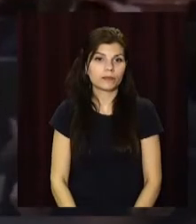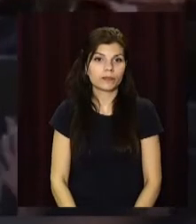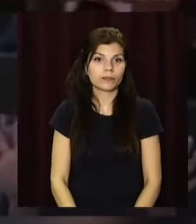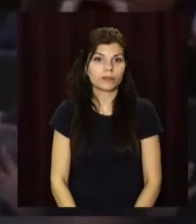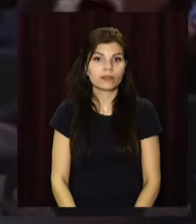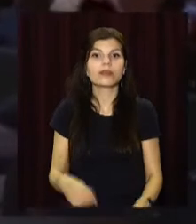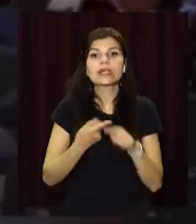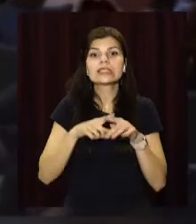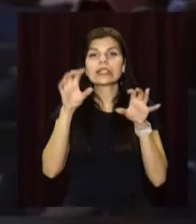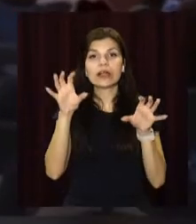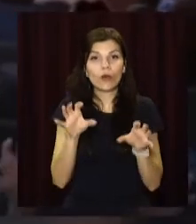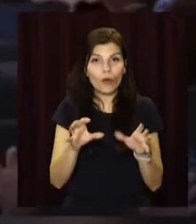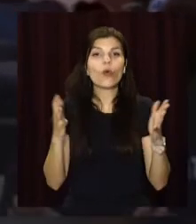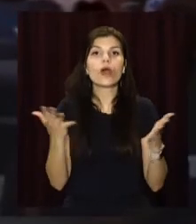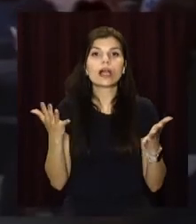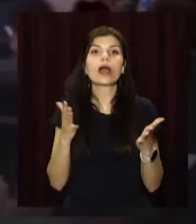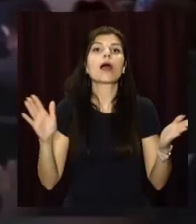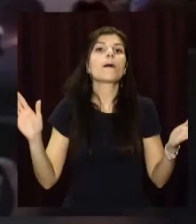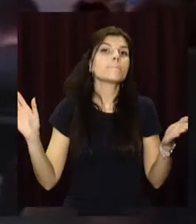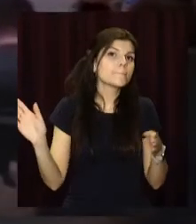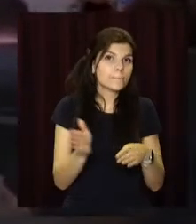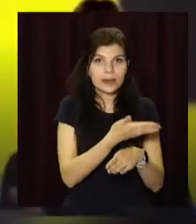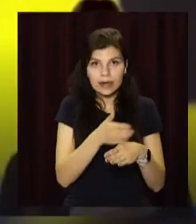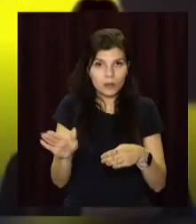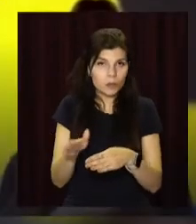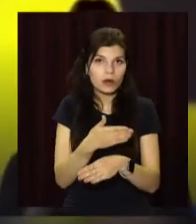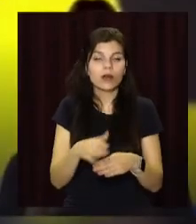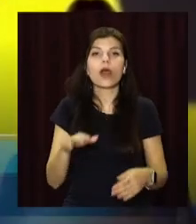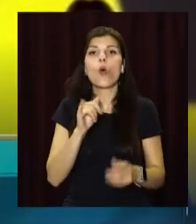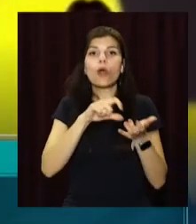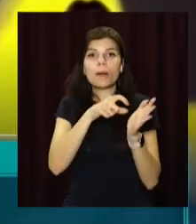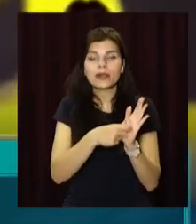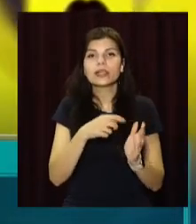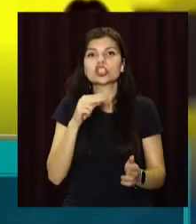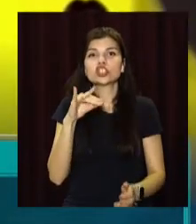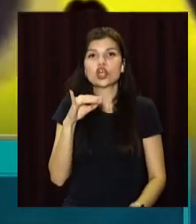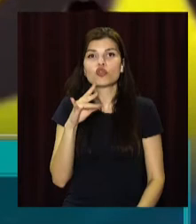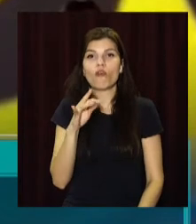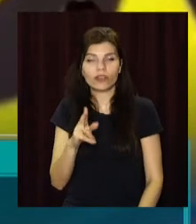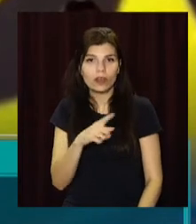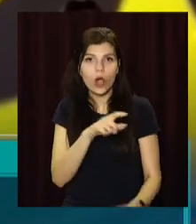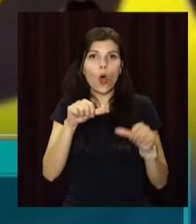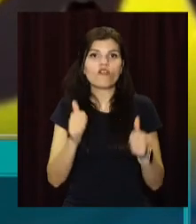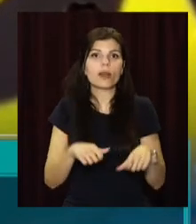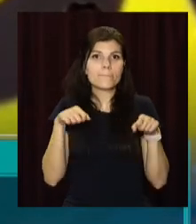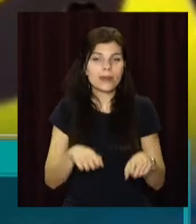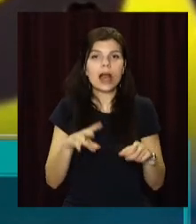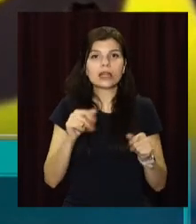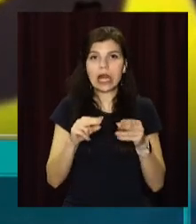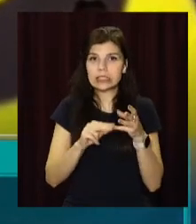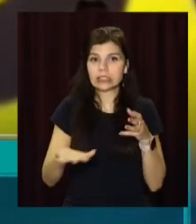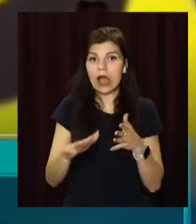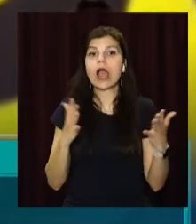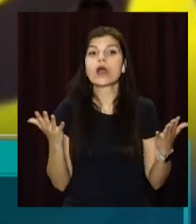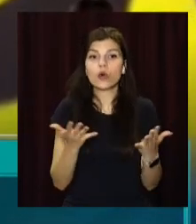Це закон, який прибирає у кабінетного чиновника функцію оформляти право на землю,